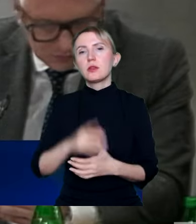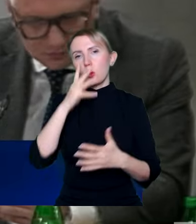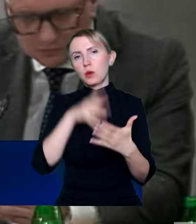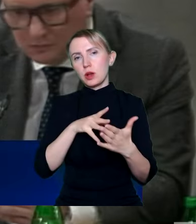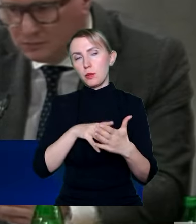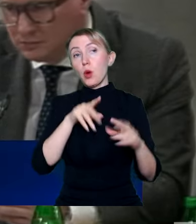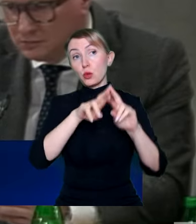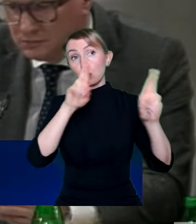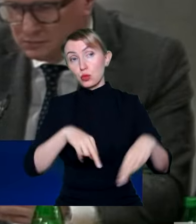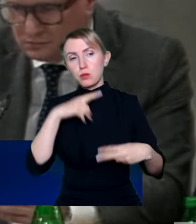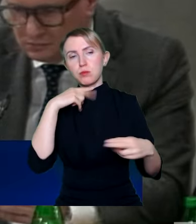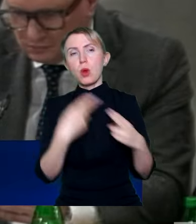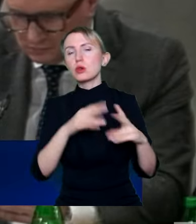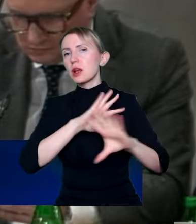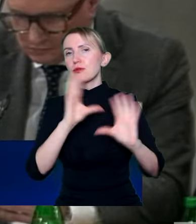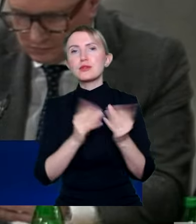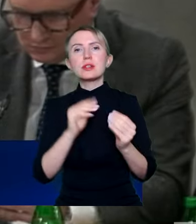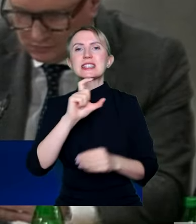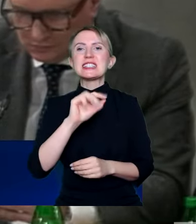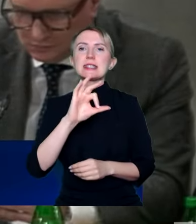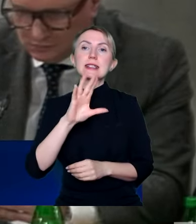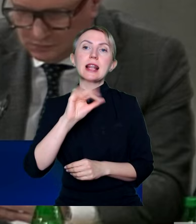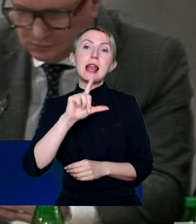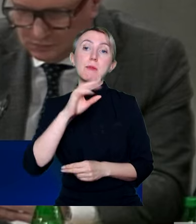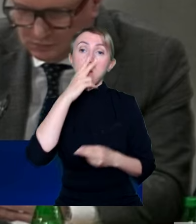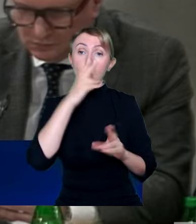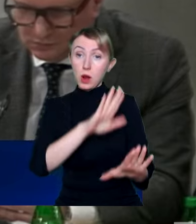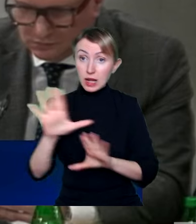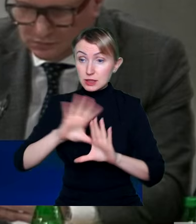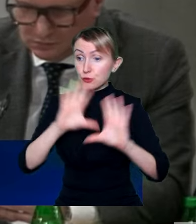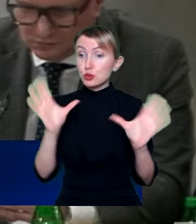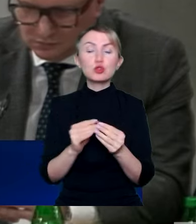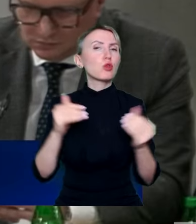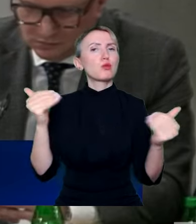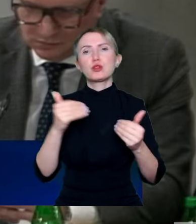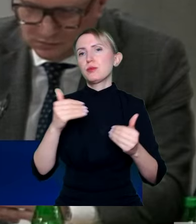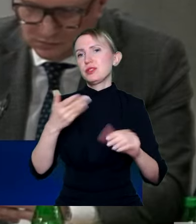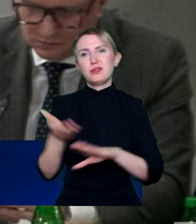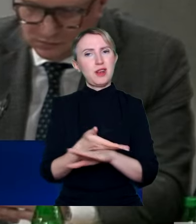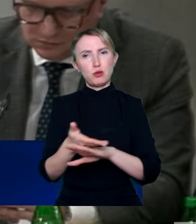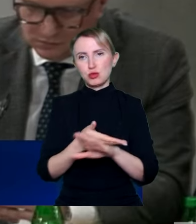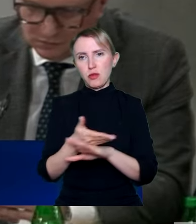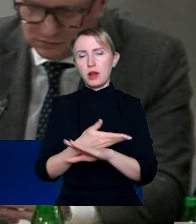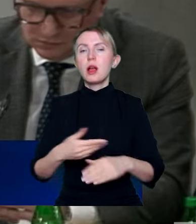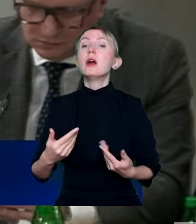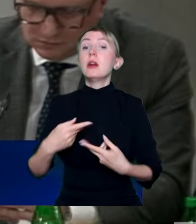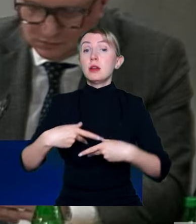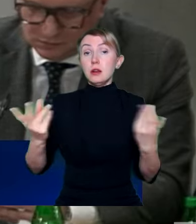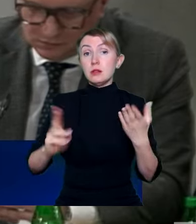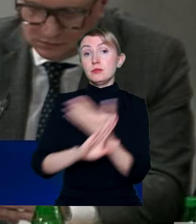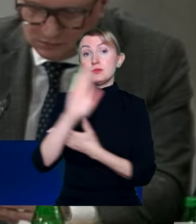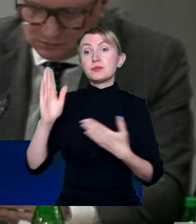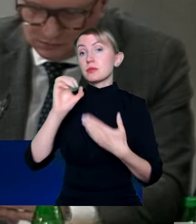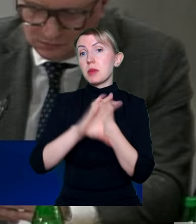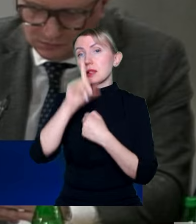i pisał, że wszystko co Citizen Lab pokazywało, mogłoby zostać bez trudu sfałszowane publicznie w mediach społecznościowych. Pokazywał